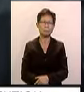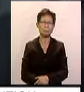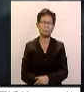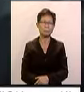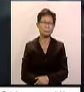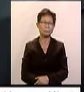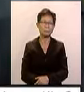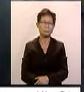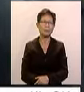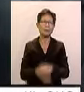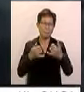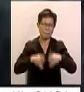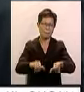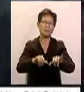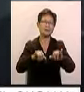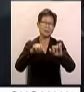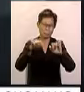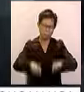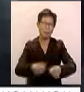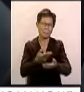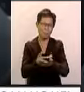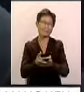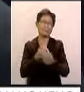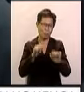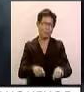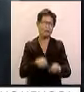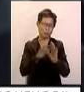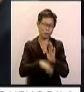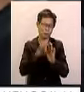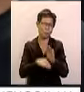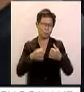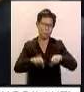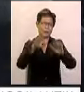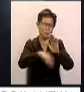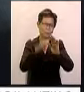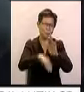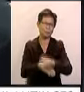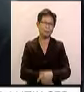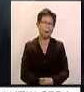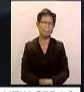masih mampu milik lah. Tak perlu buat pinjaman.